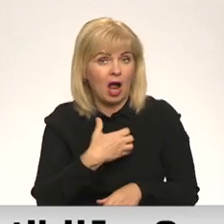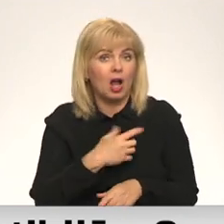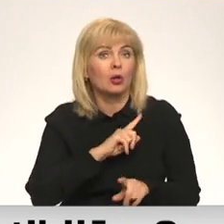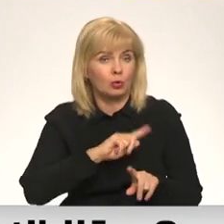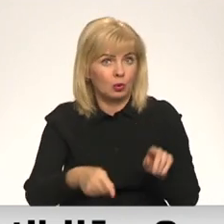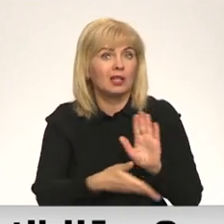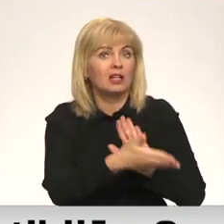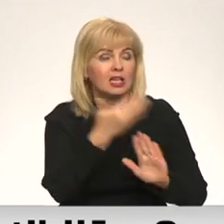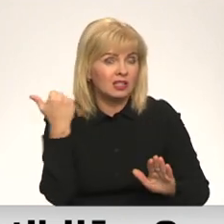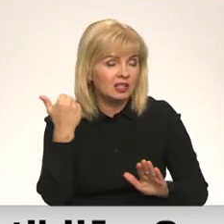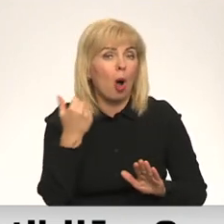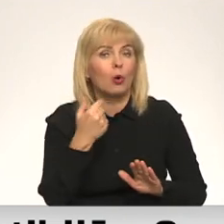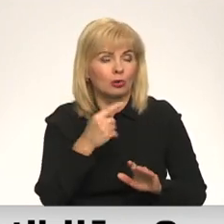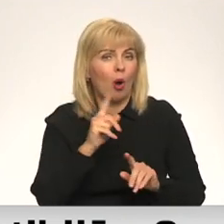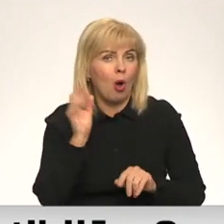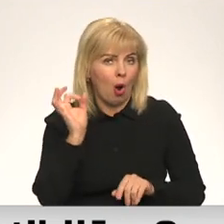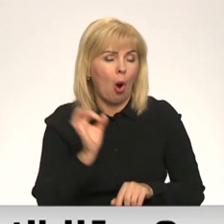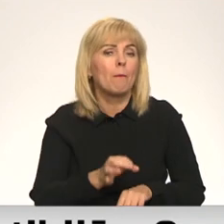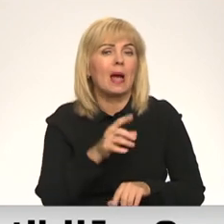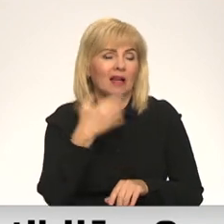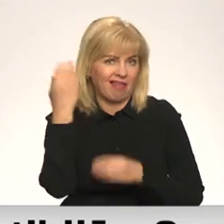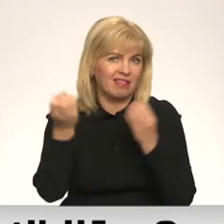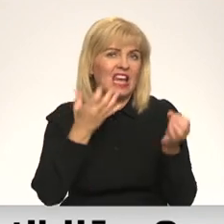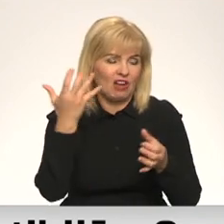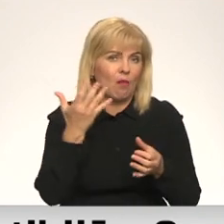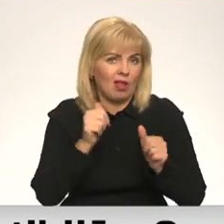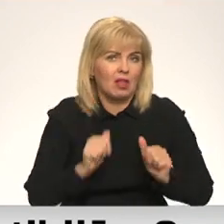dienestu palīdzību, taču tie nav sasniedzami? Skaidrosim nākamajā sižetā.